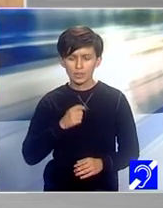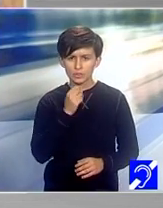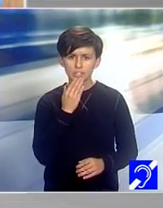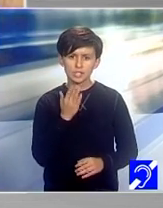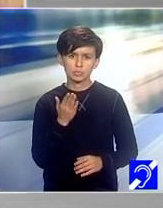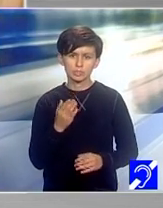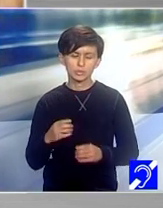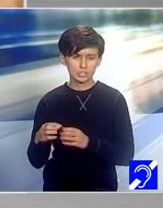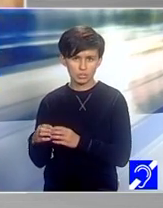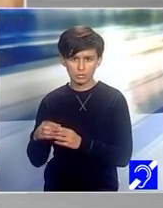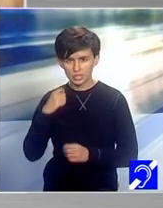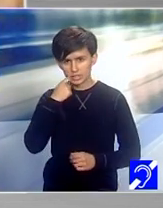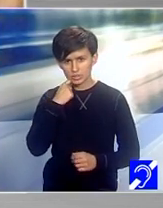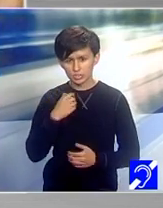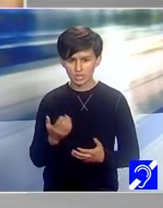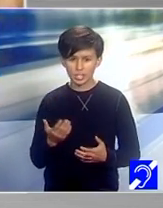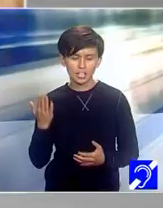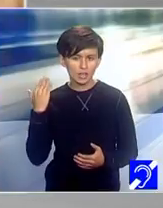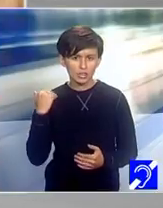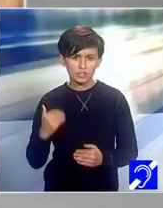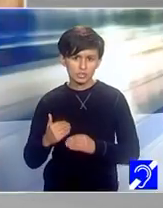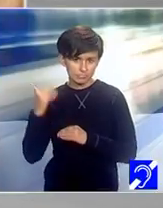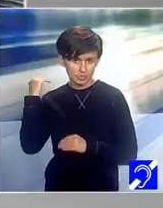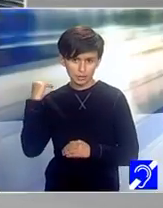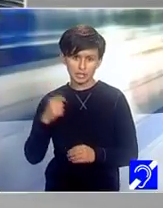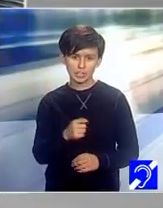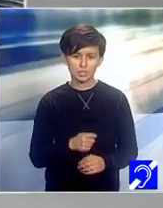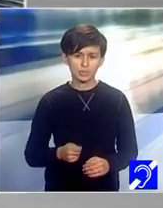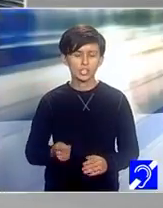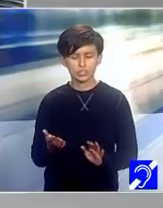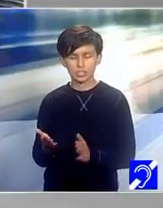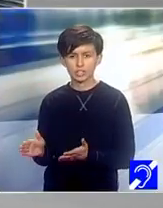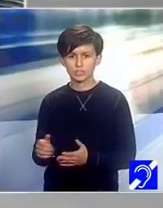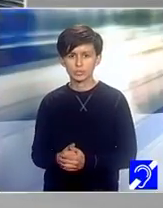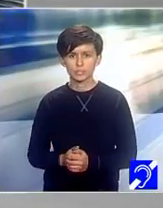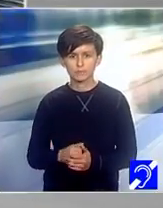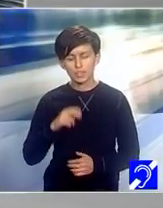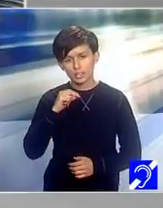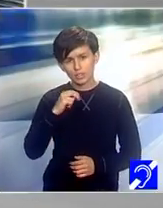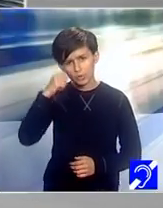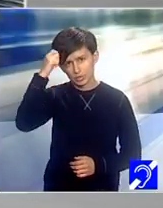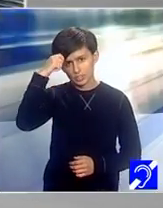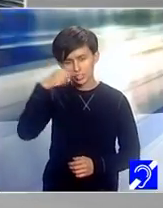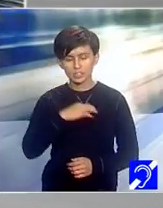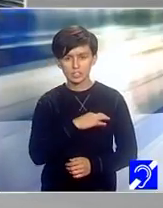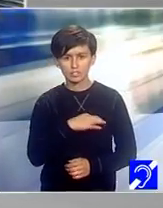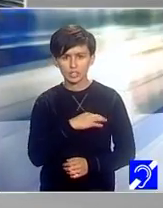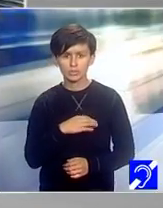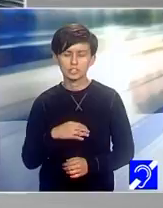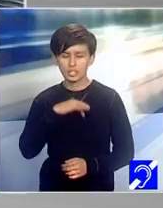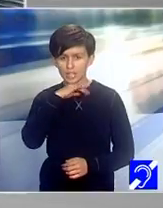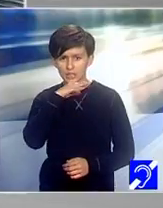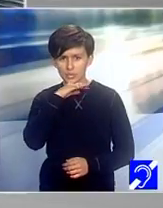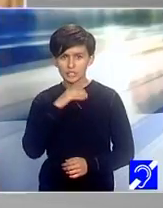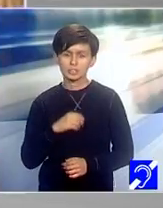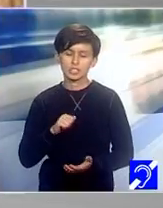comunității clujene care a fost în spatele acestui proiect încă de la început, fie că vorbim de cetățeni, de universități, de administrație,